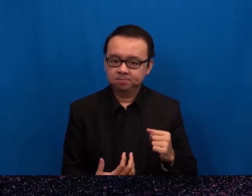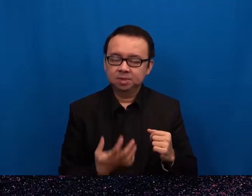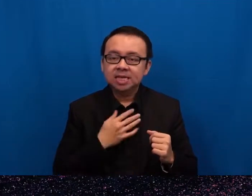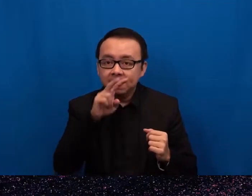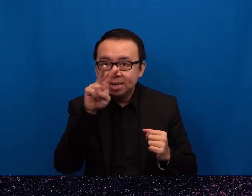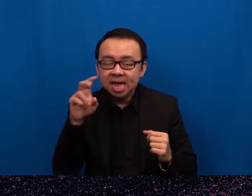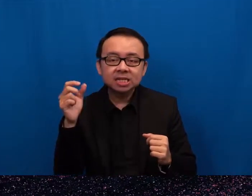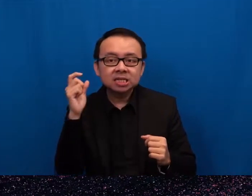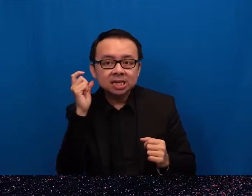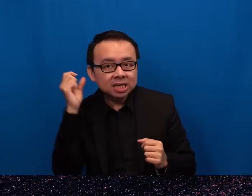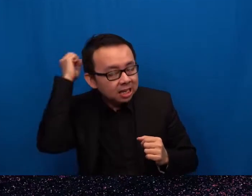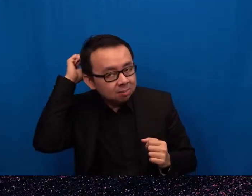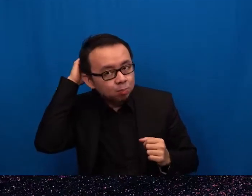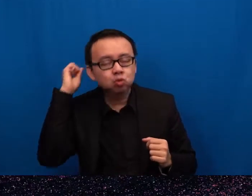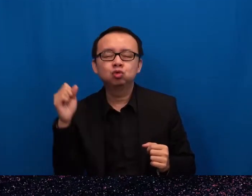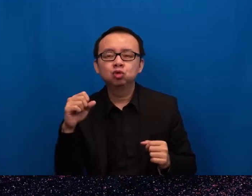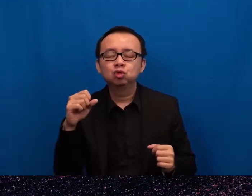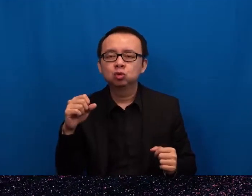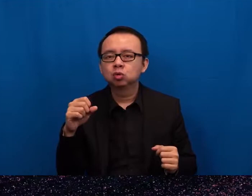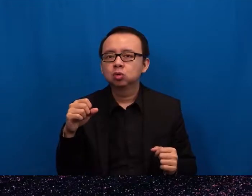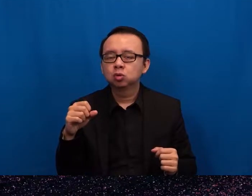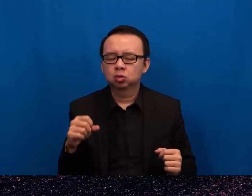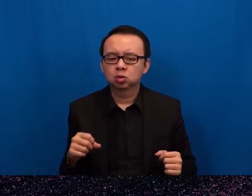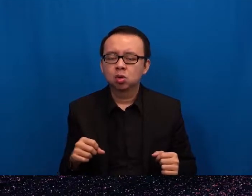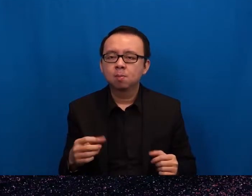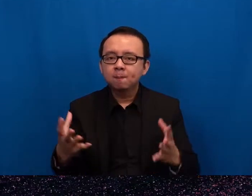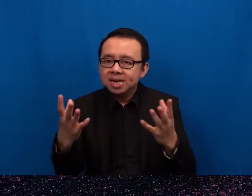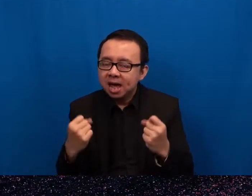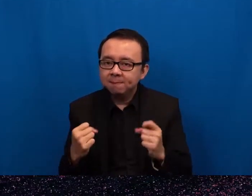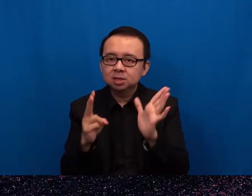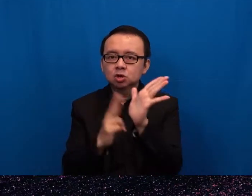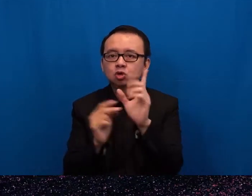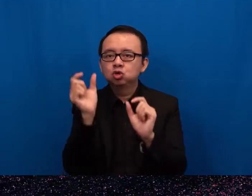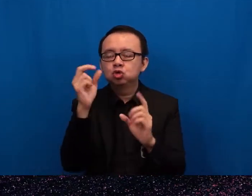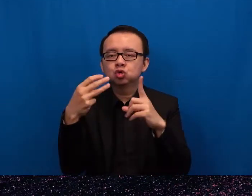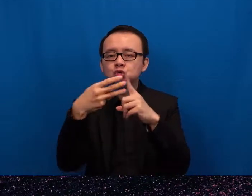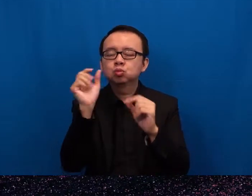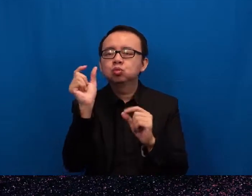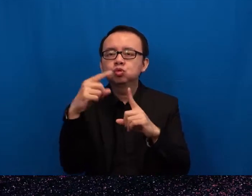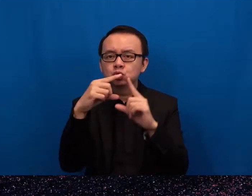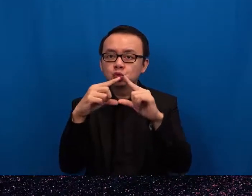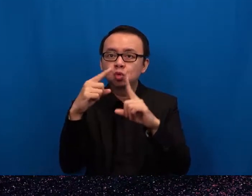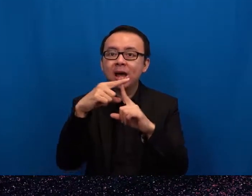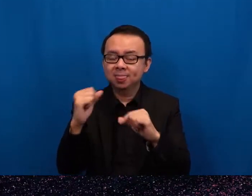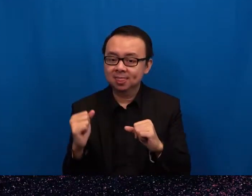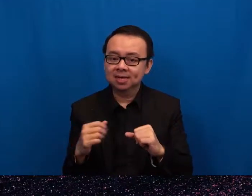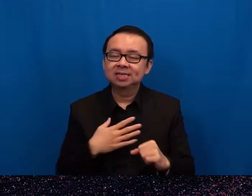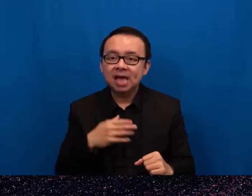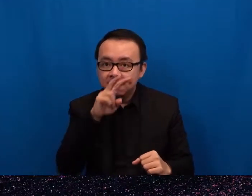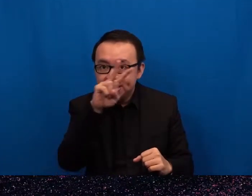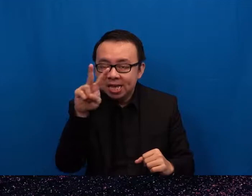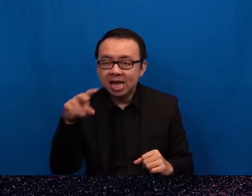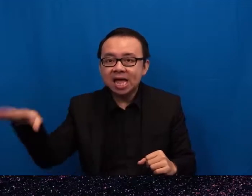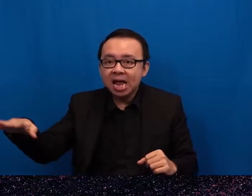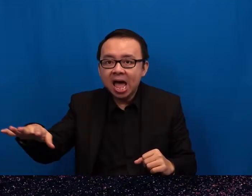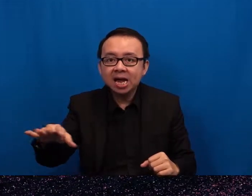dijamah Tuhan. Lalu dapat nubuatan. Lalu setelah itu dia menangis menyerahkan hatinya kepada Tuhan Yesus. Saya melihat anak-anak muda saya